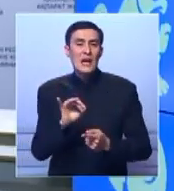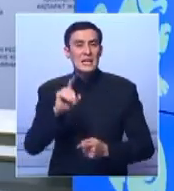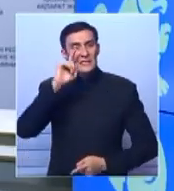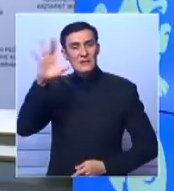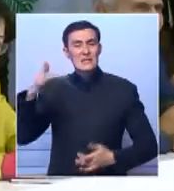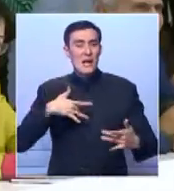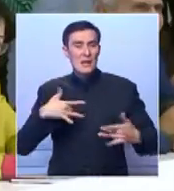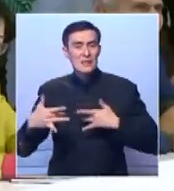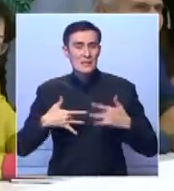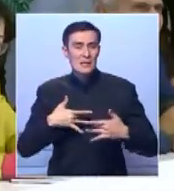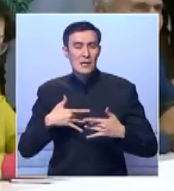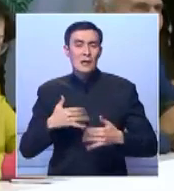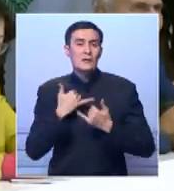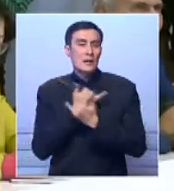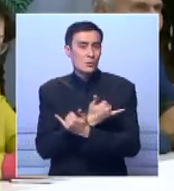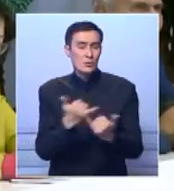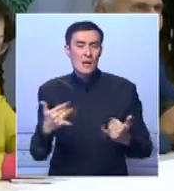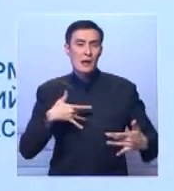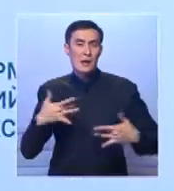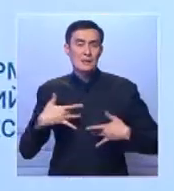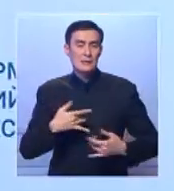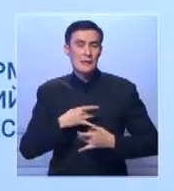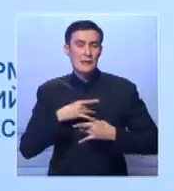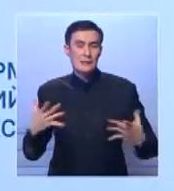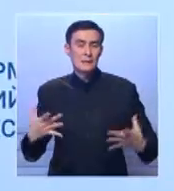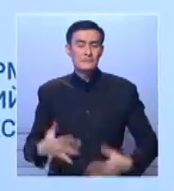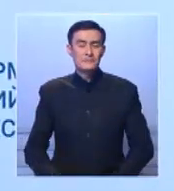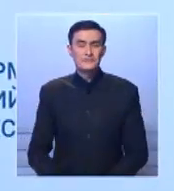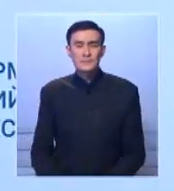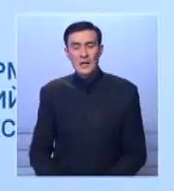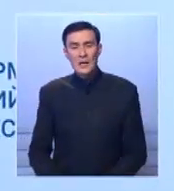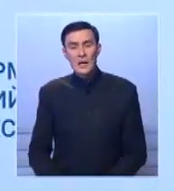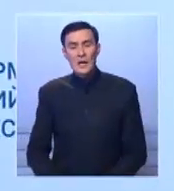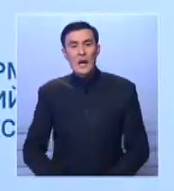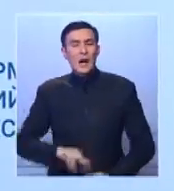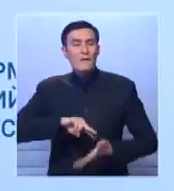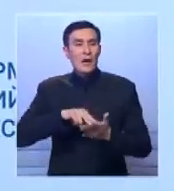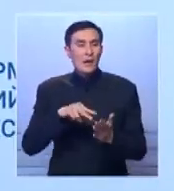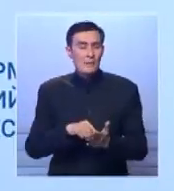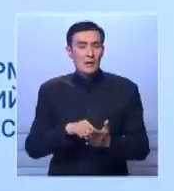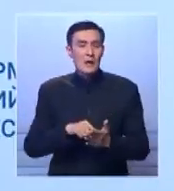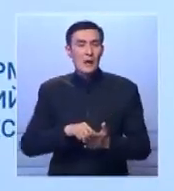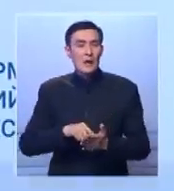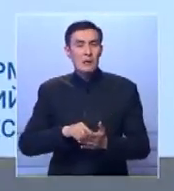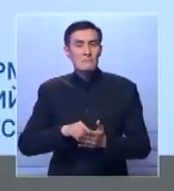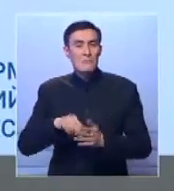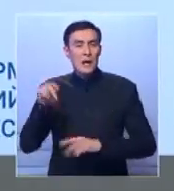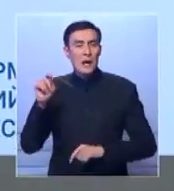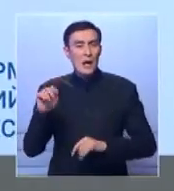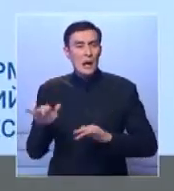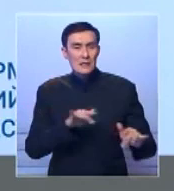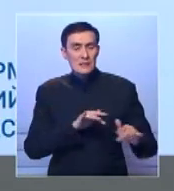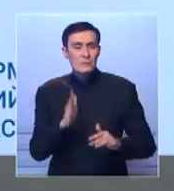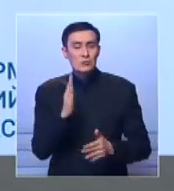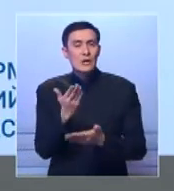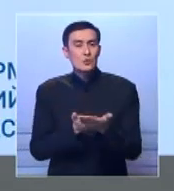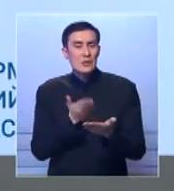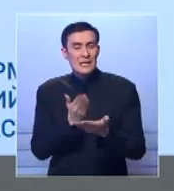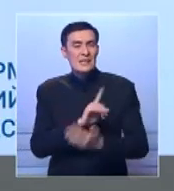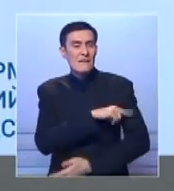известные артисты дадут концерты. В рамках акции пройдут консультации